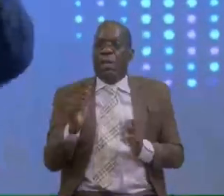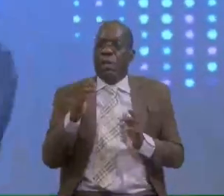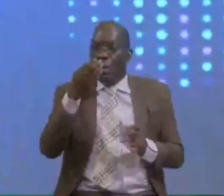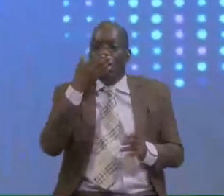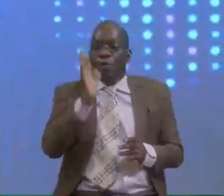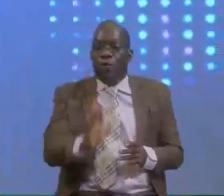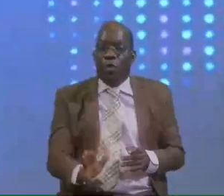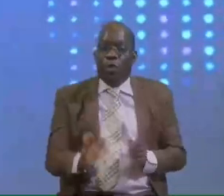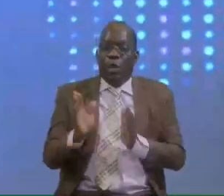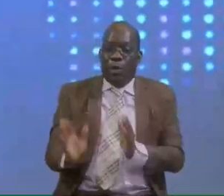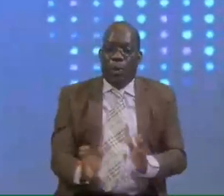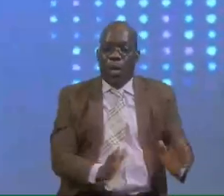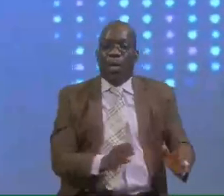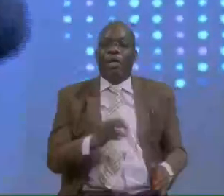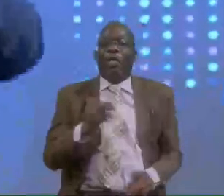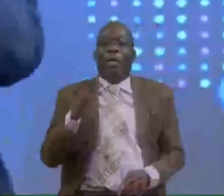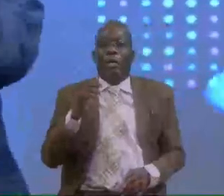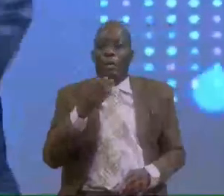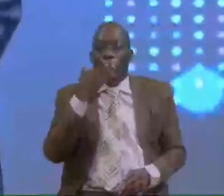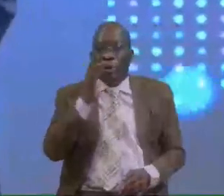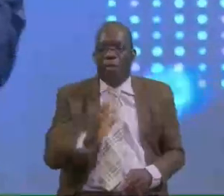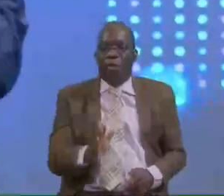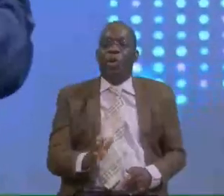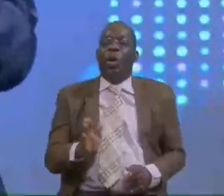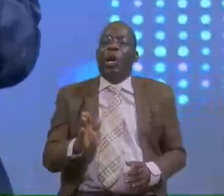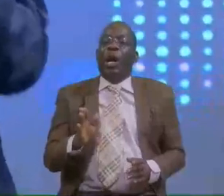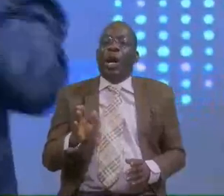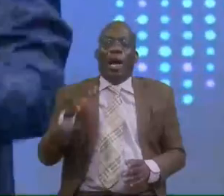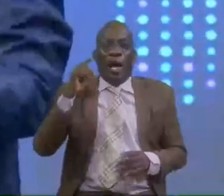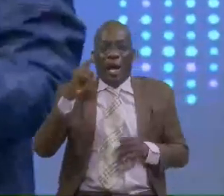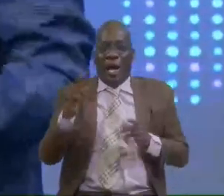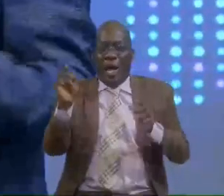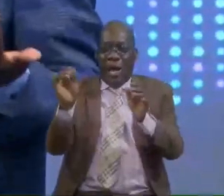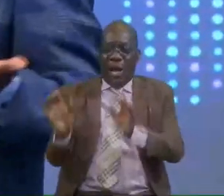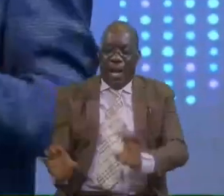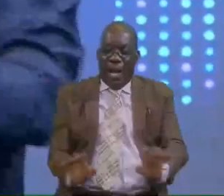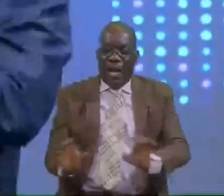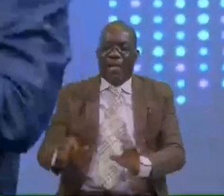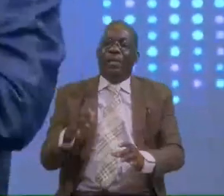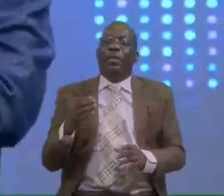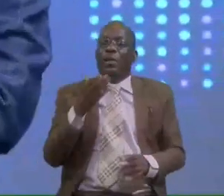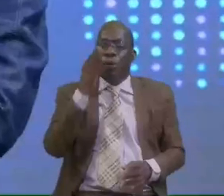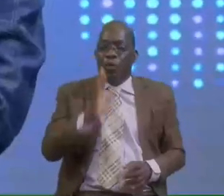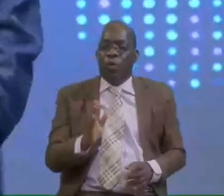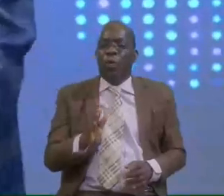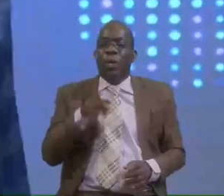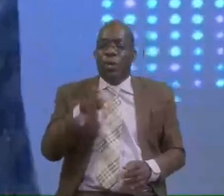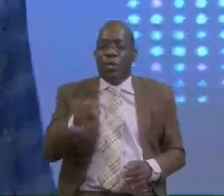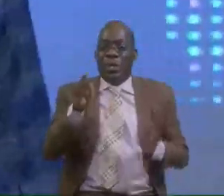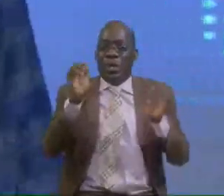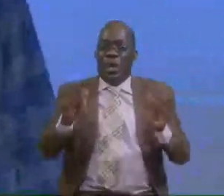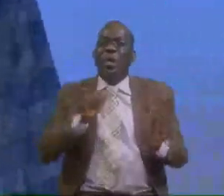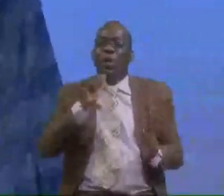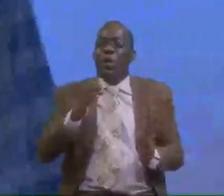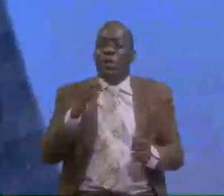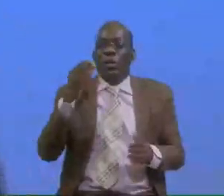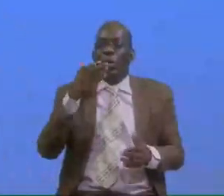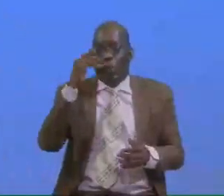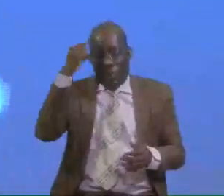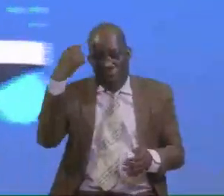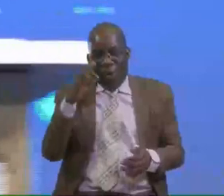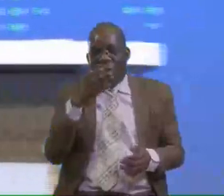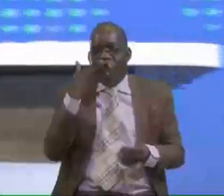le mal, qui met en place des stratégies pour le mal. Tout ce à quoi il pense, c'est le mal. Il ne peut pas